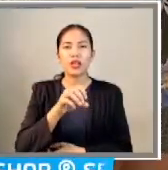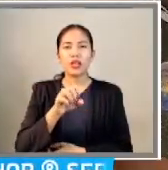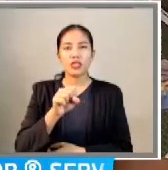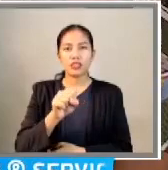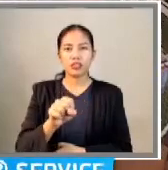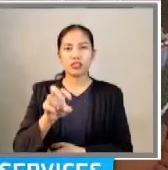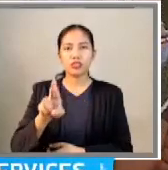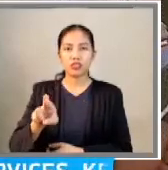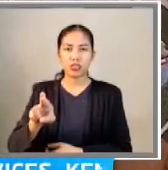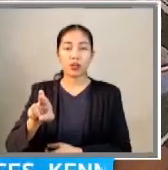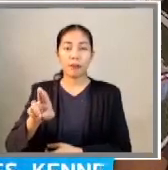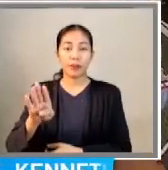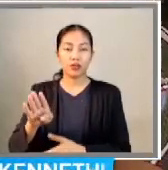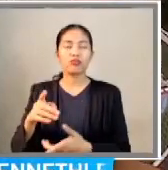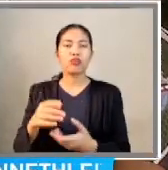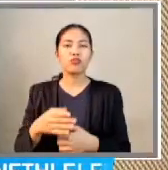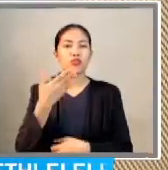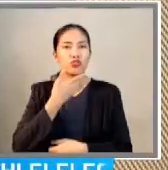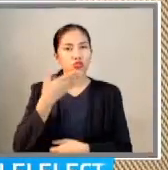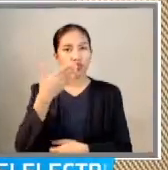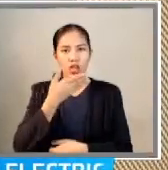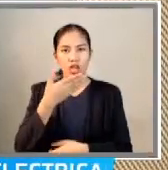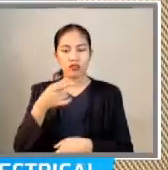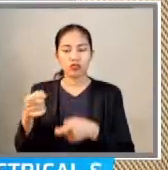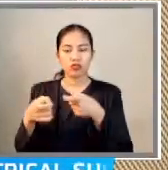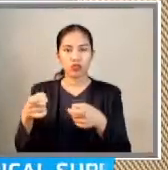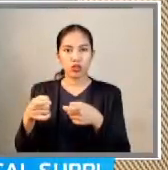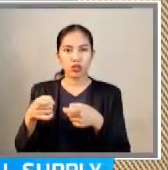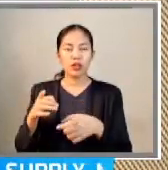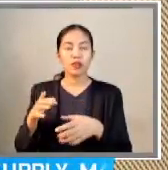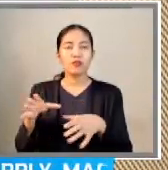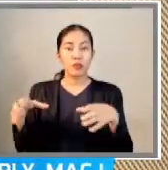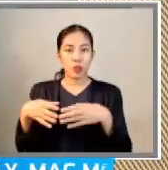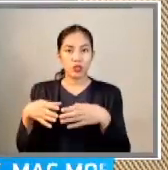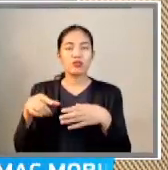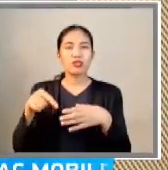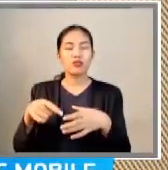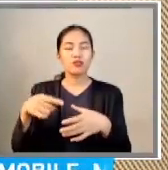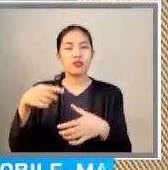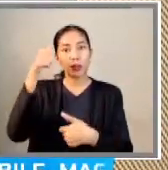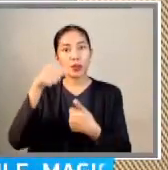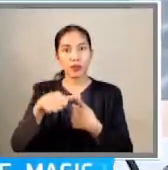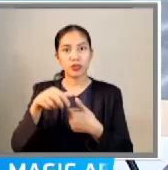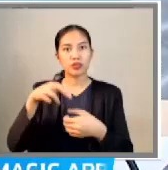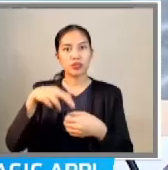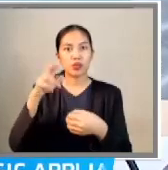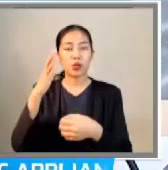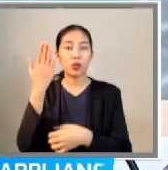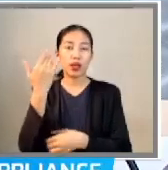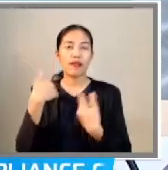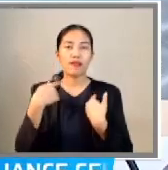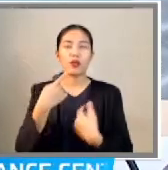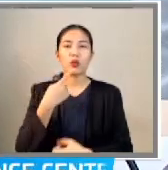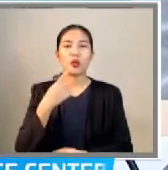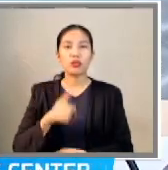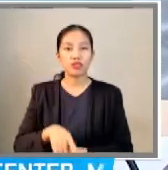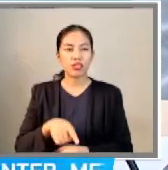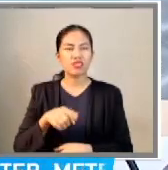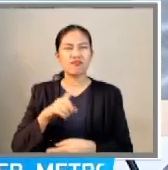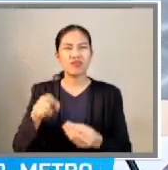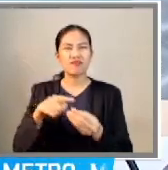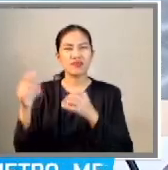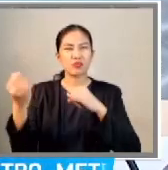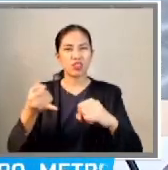si Sebastian at ilan pang opisyal matapos ilabas ang naturang order kaugnay po sa pag-import ng 300,000